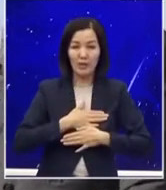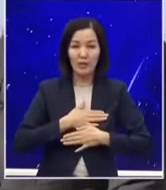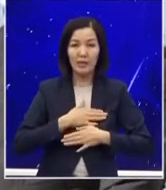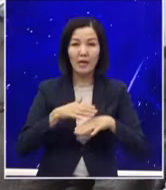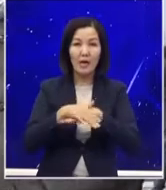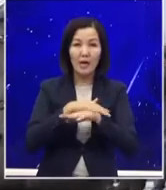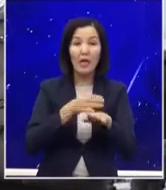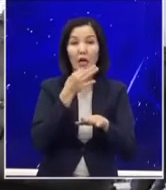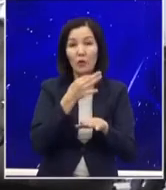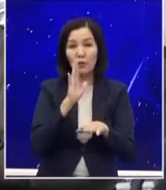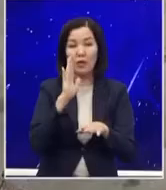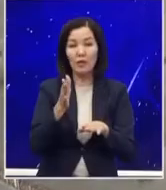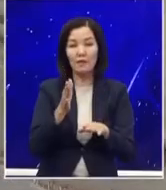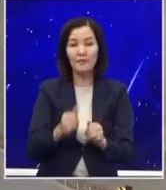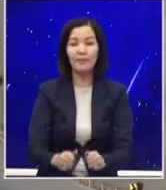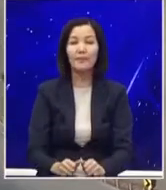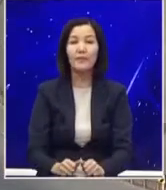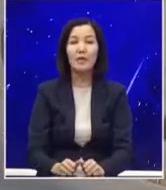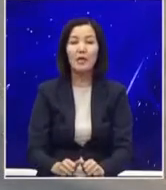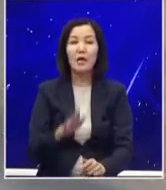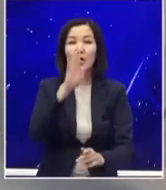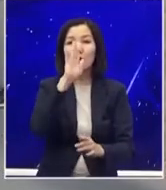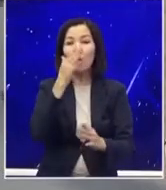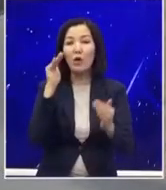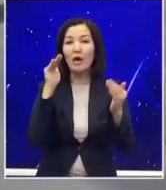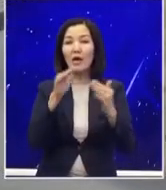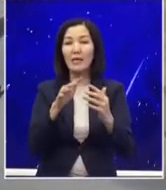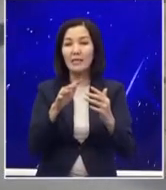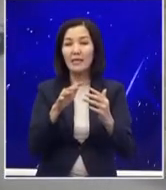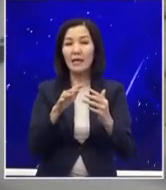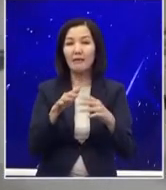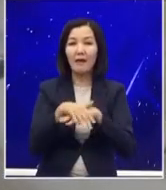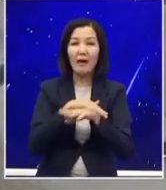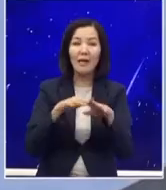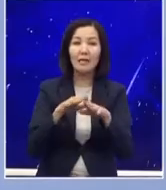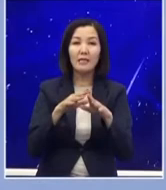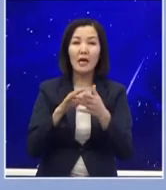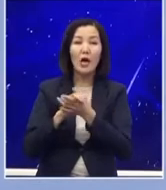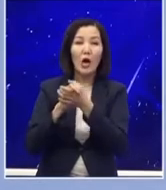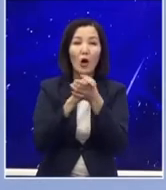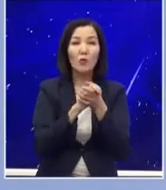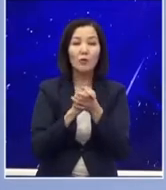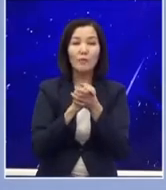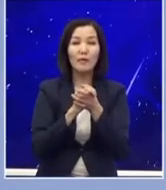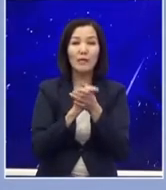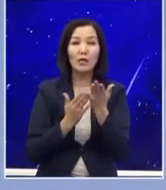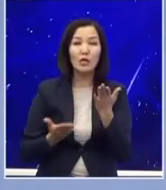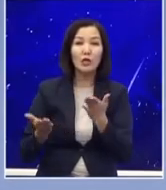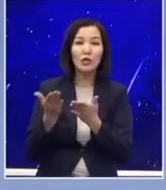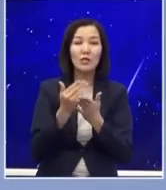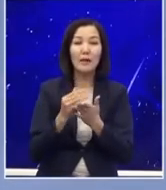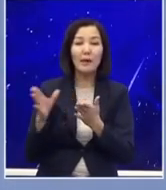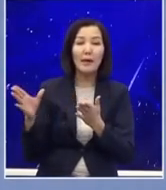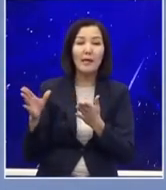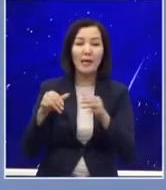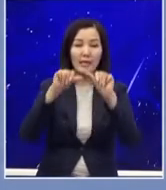Халқымда көңілінен шықты деп ойлаймын. Жауға қарсы күресте халықтың басын біріктіріп, ауыз бірлік түбі ел тұрақтылығын негізге алған Бөрібай батыр